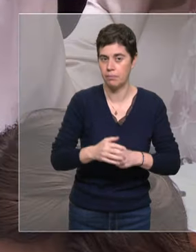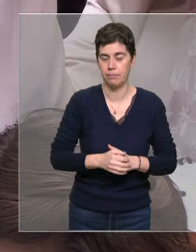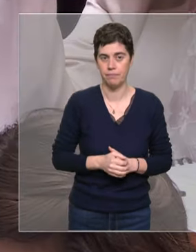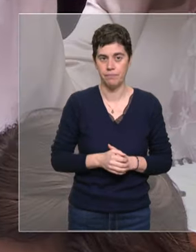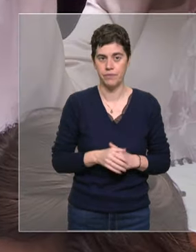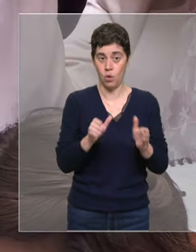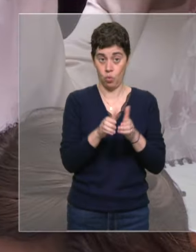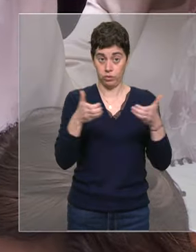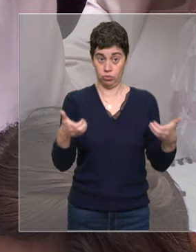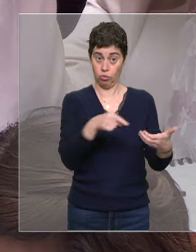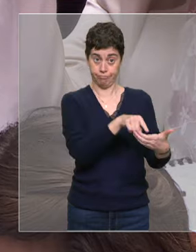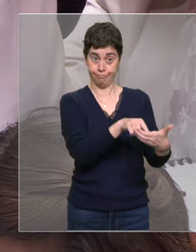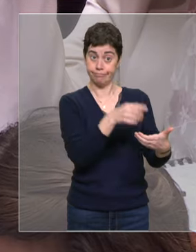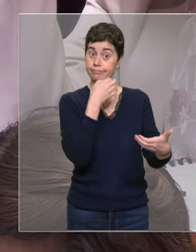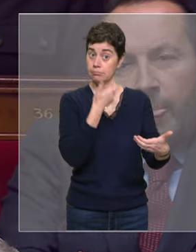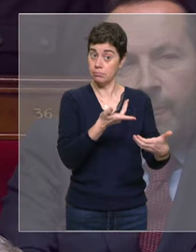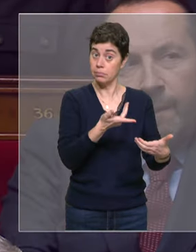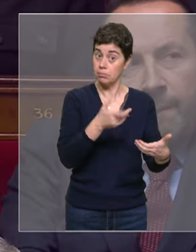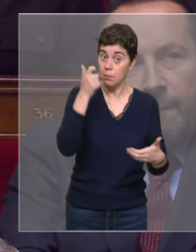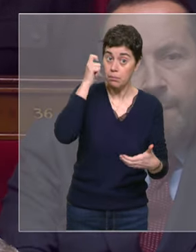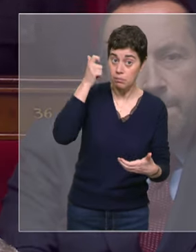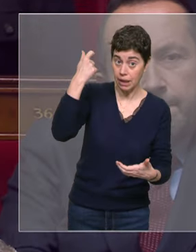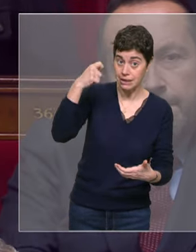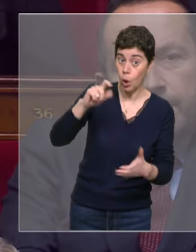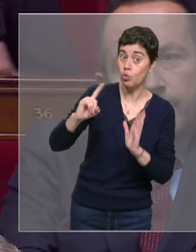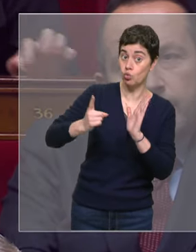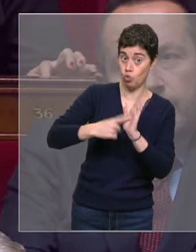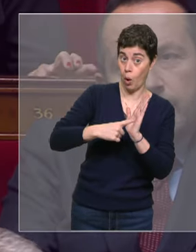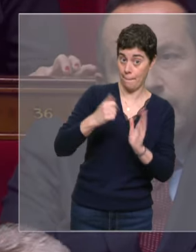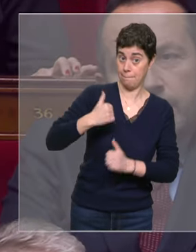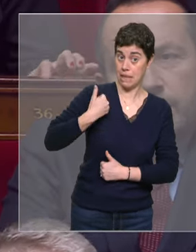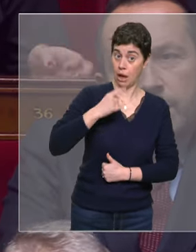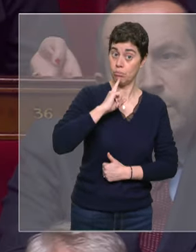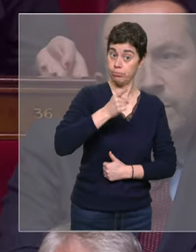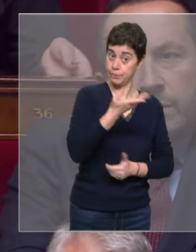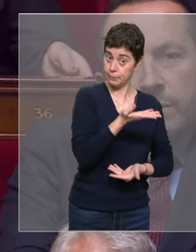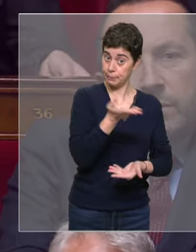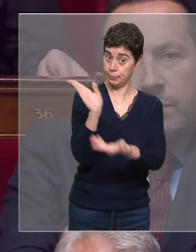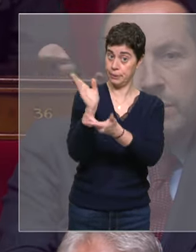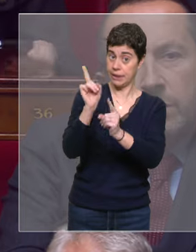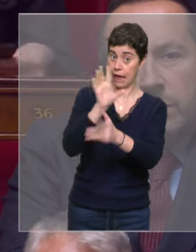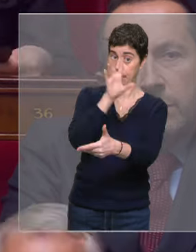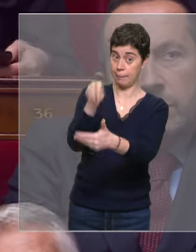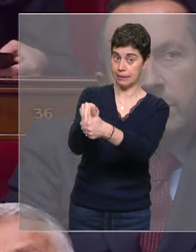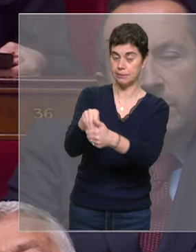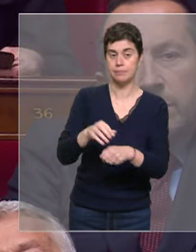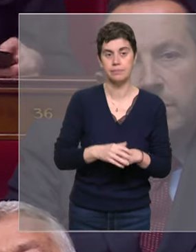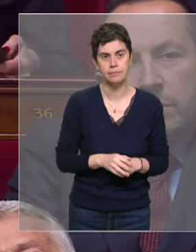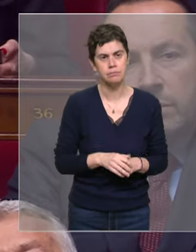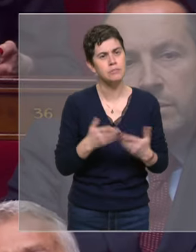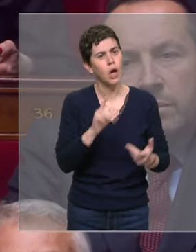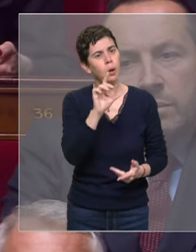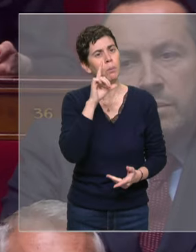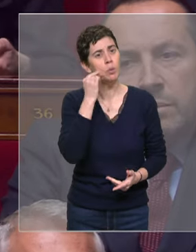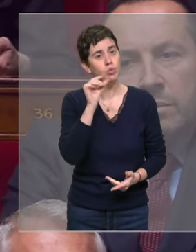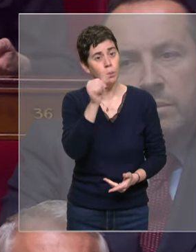au président de la République l'engagement des forces armées. Alors, monsieur le Premier ministre, Je souhaite savoir si vous comptez porter auprès du président de